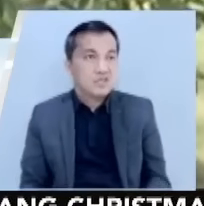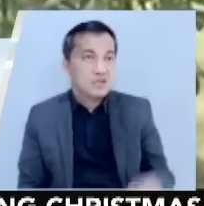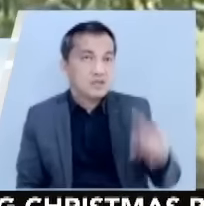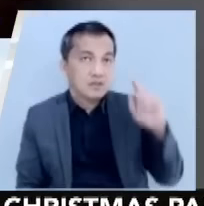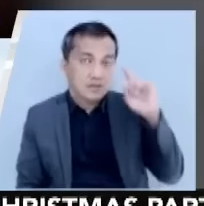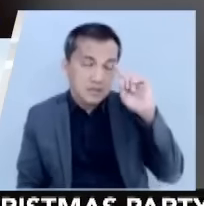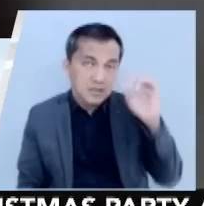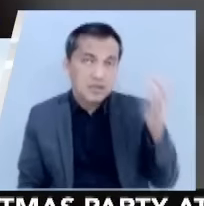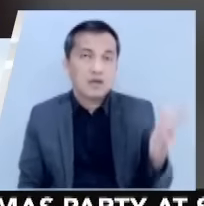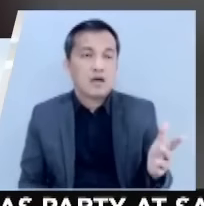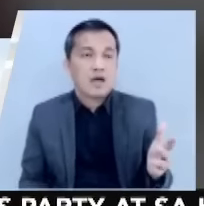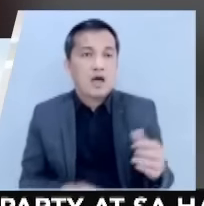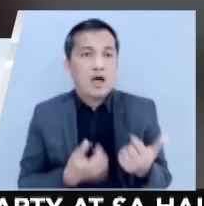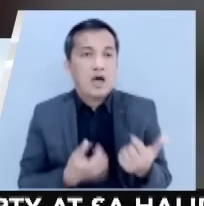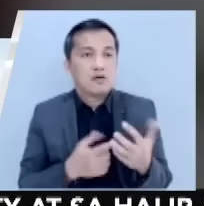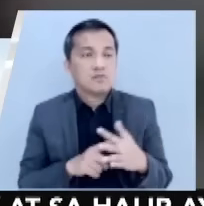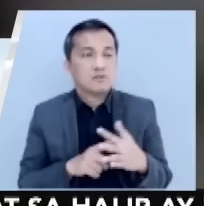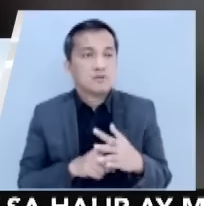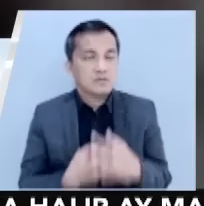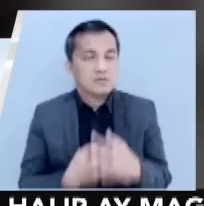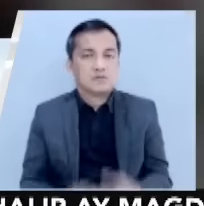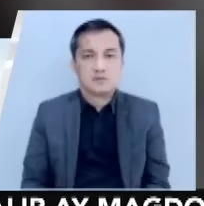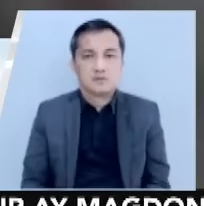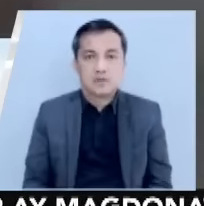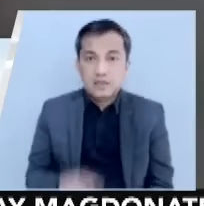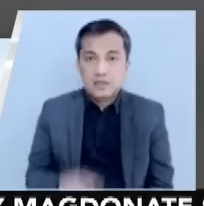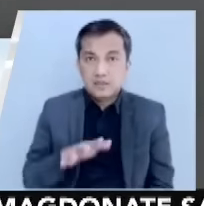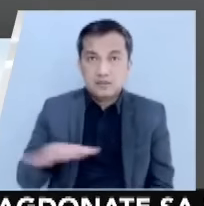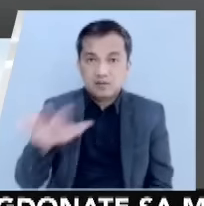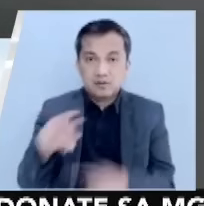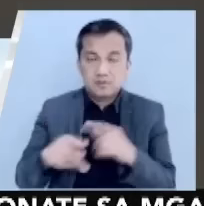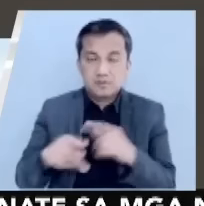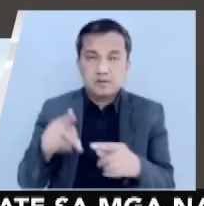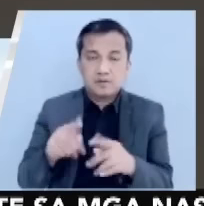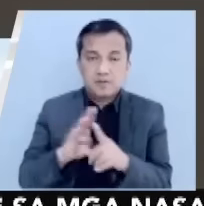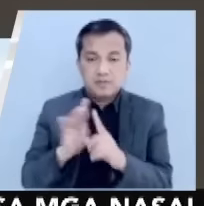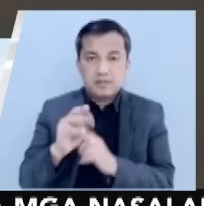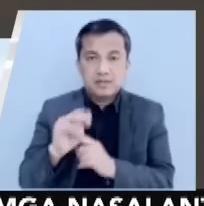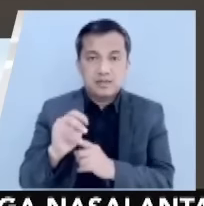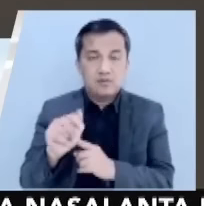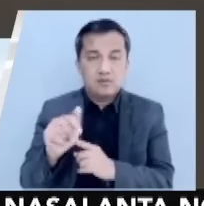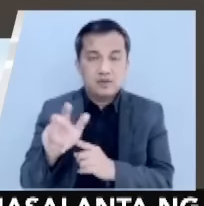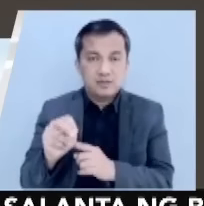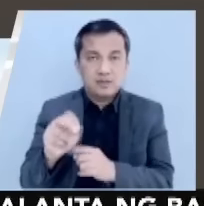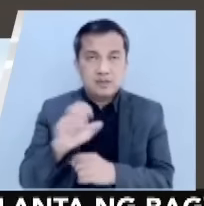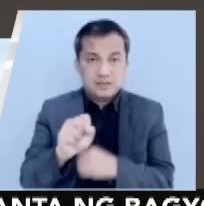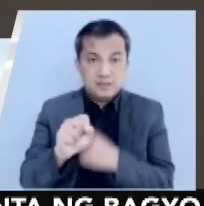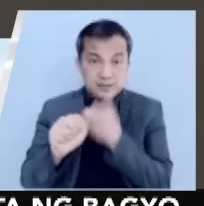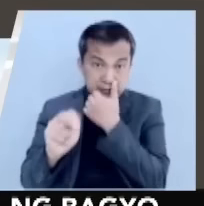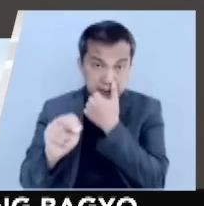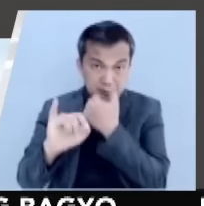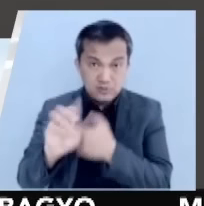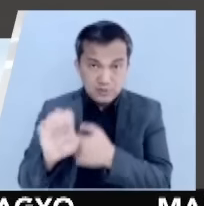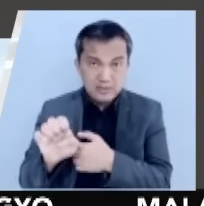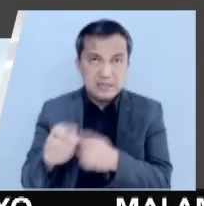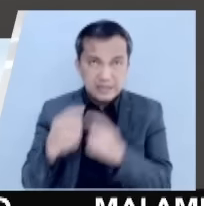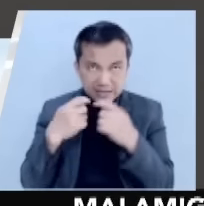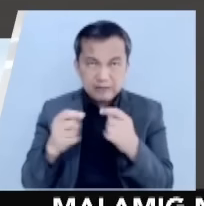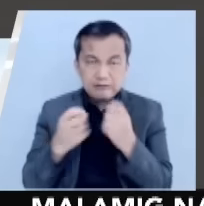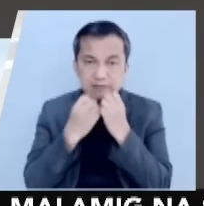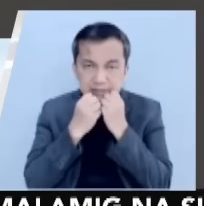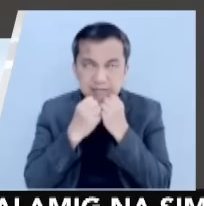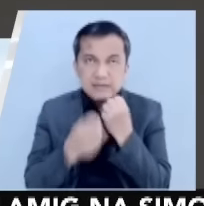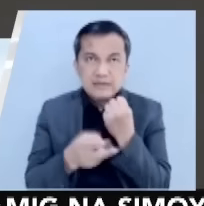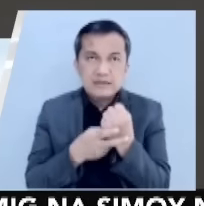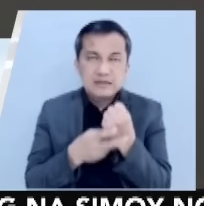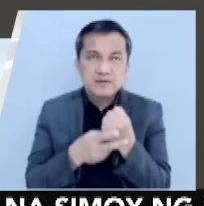ngayon. Ang mga magsasakang ito nga sa Barangay Kaanawan sa San Jose City, pilit nang isinasalba ang kanilang pananim kahit lubog pa rin sa